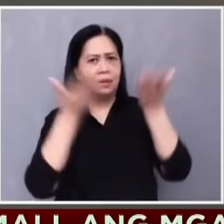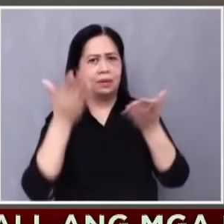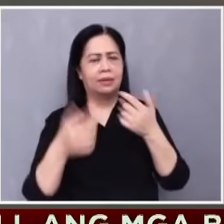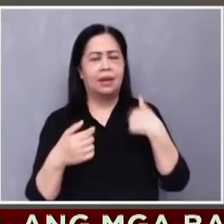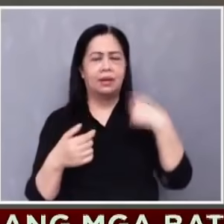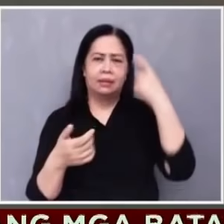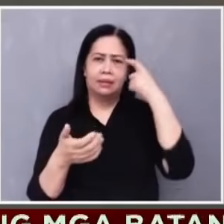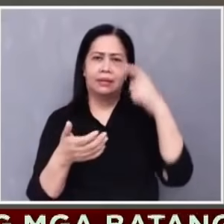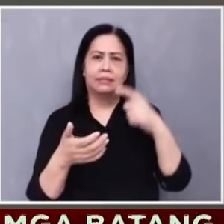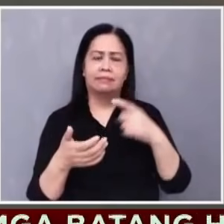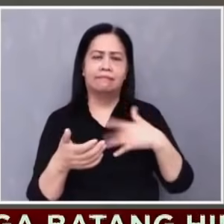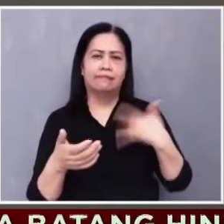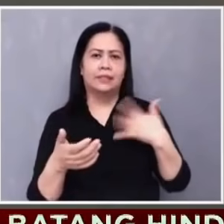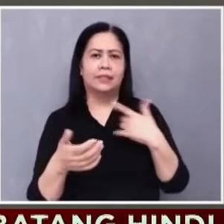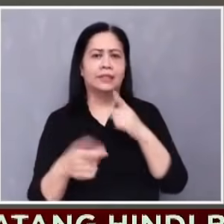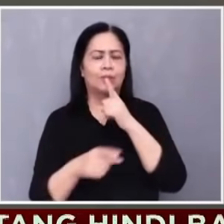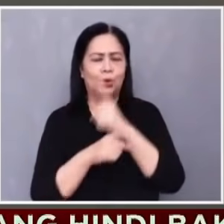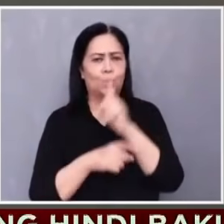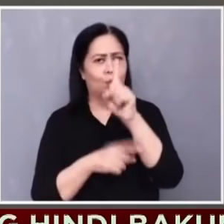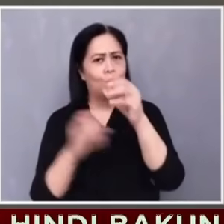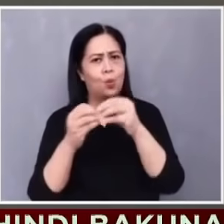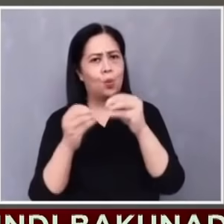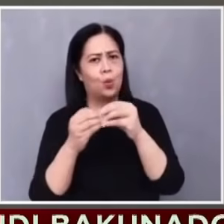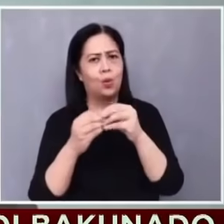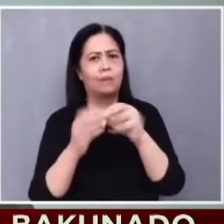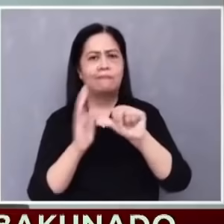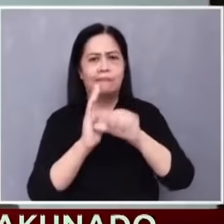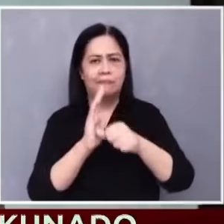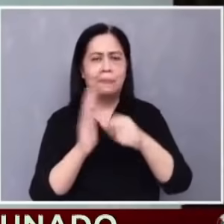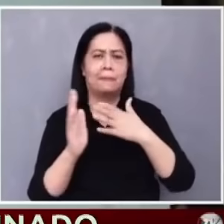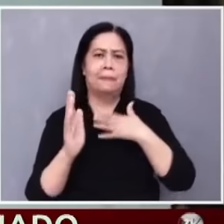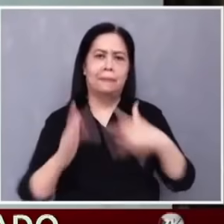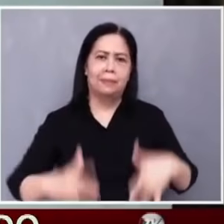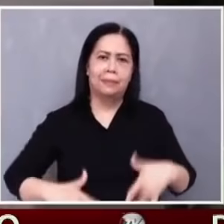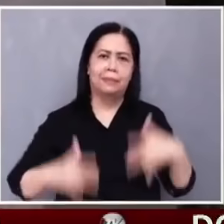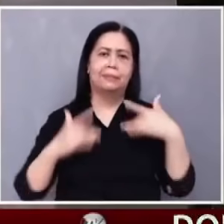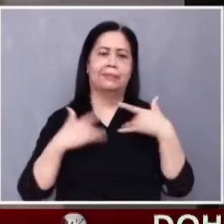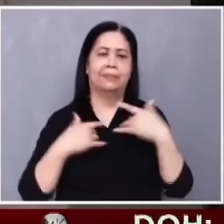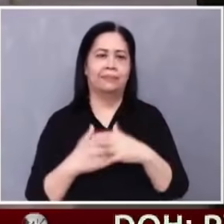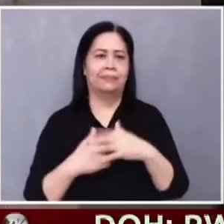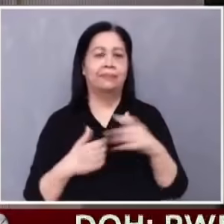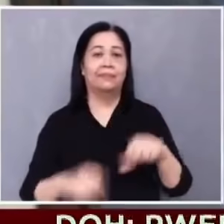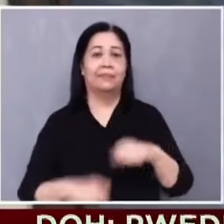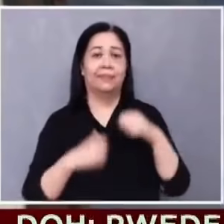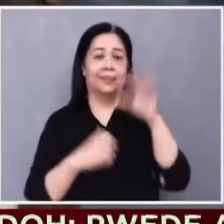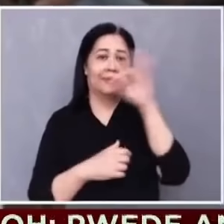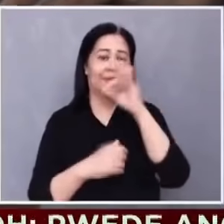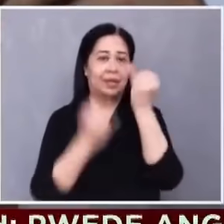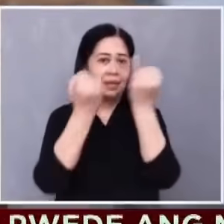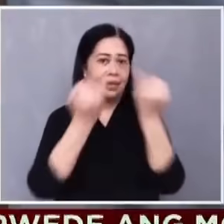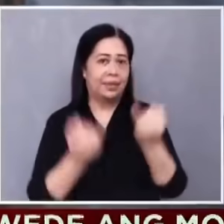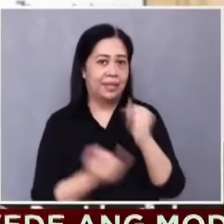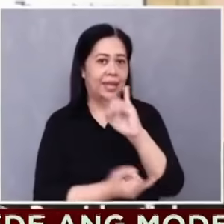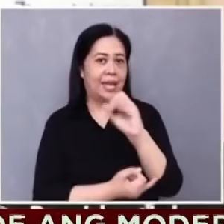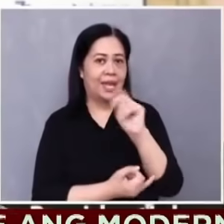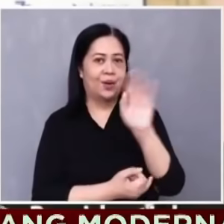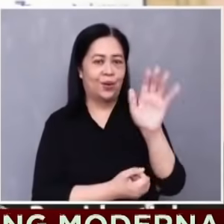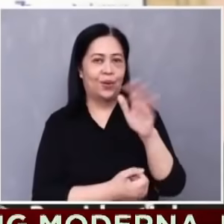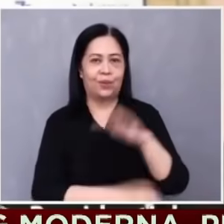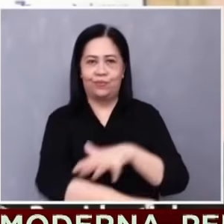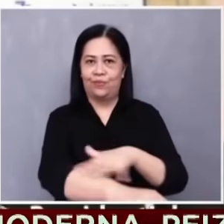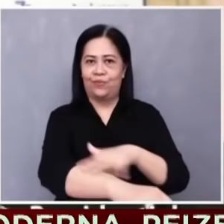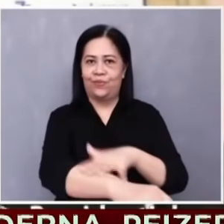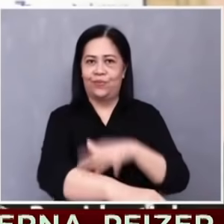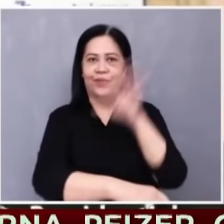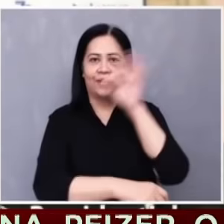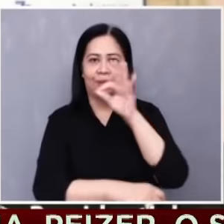kong isa na namang milestone sa aking buhay. Pinagmalaki naman ng mga Pinoy icons abroad ang kanilang lahing Pinoy. "I am proud